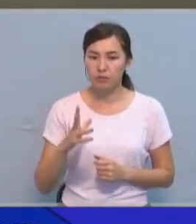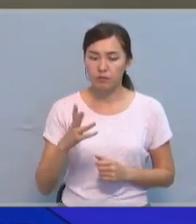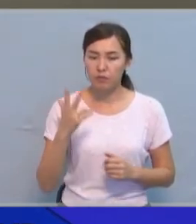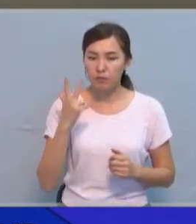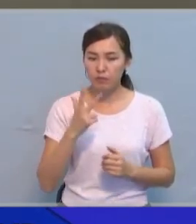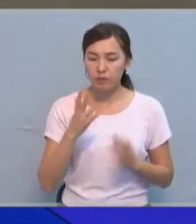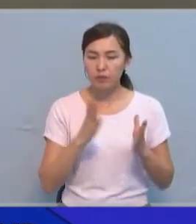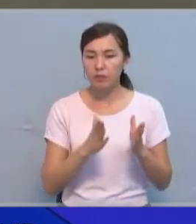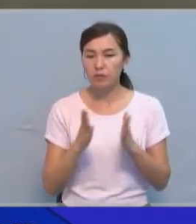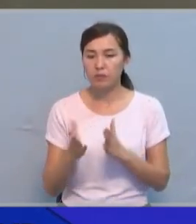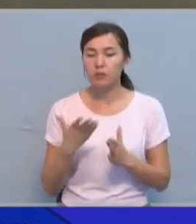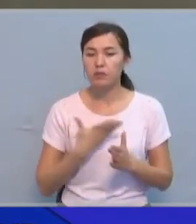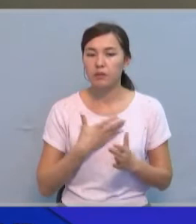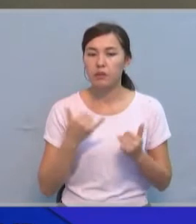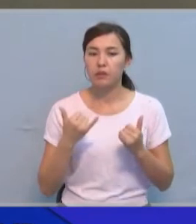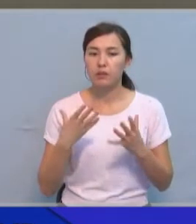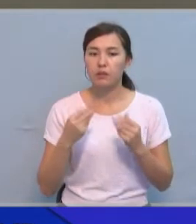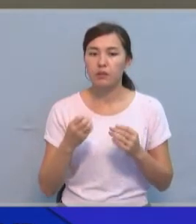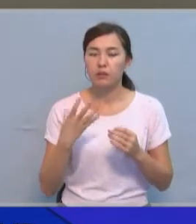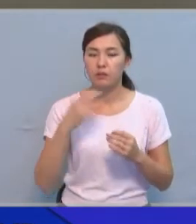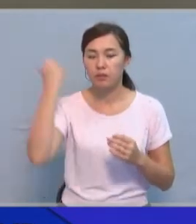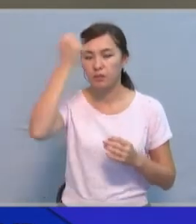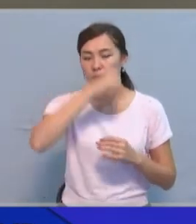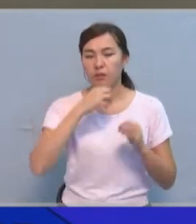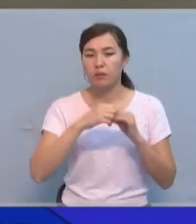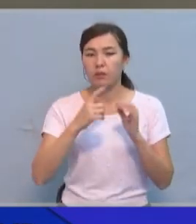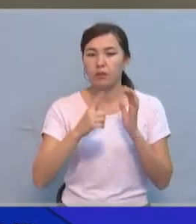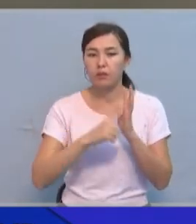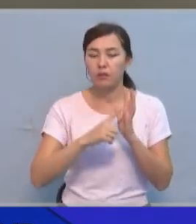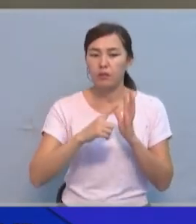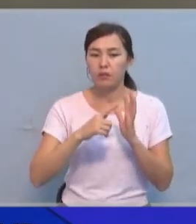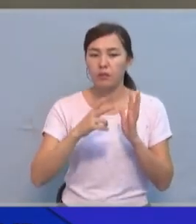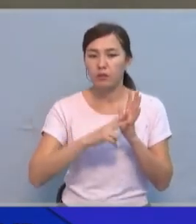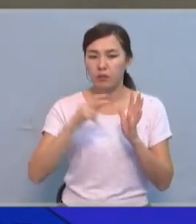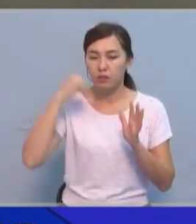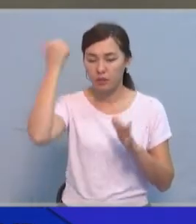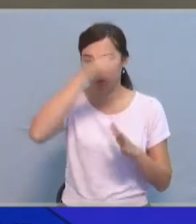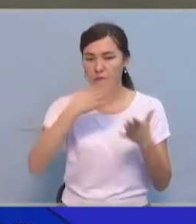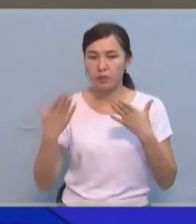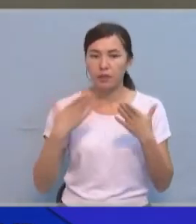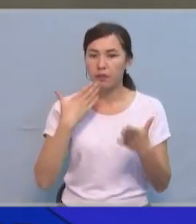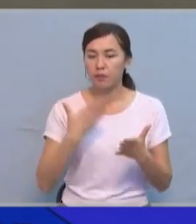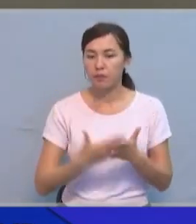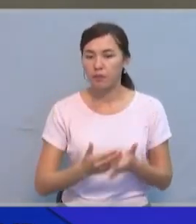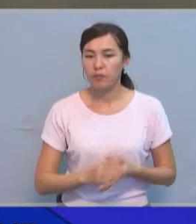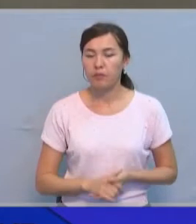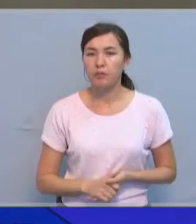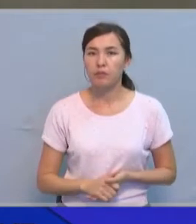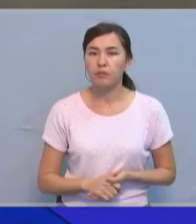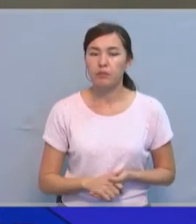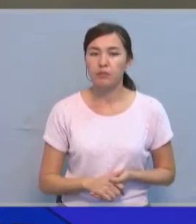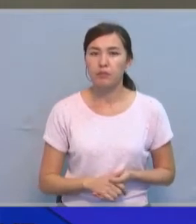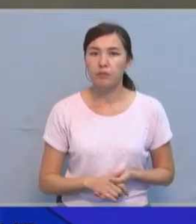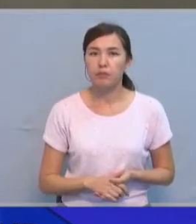сатысына бөлінеді, сол үшін бізге қазіргі таңда 15 жастан 17-18 жасқа дейін келіп жүгініп жатыр көмекке.